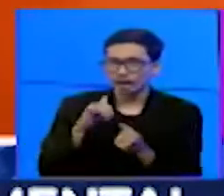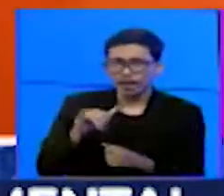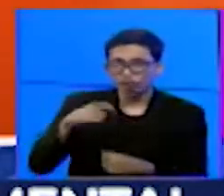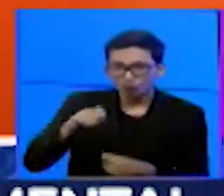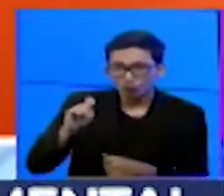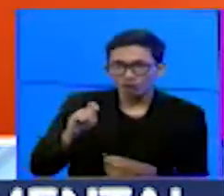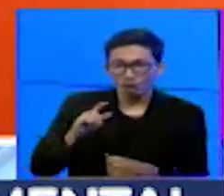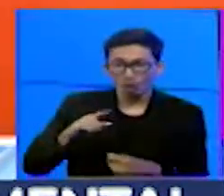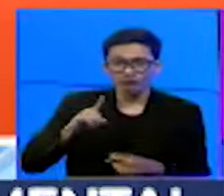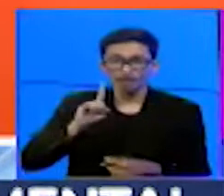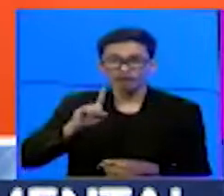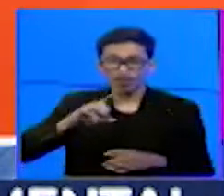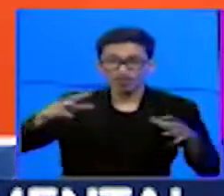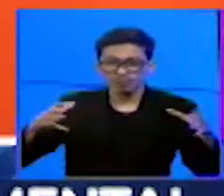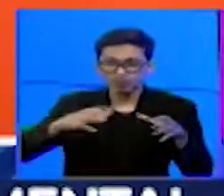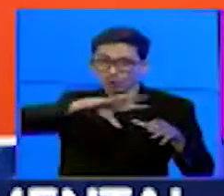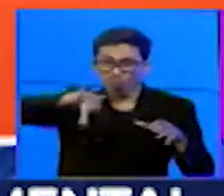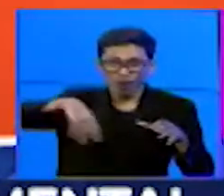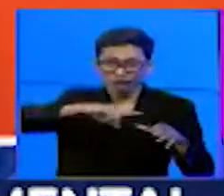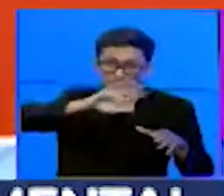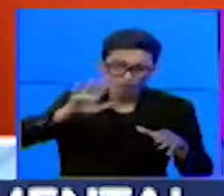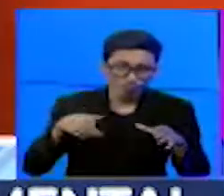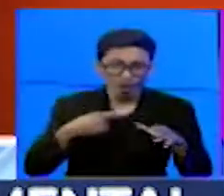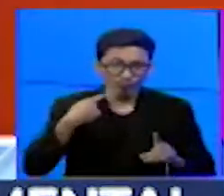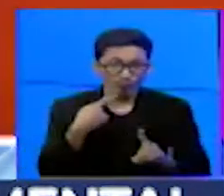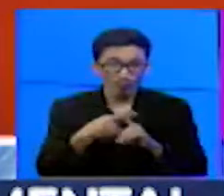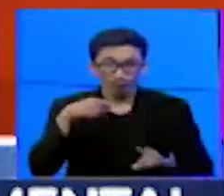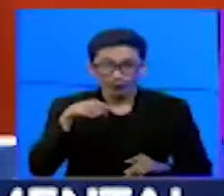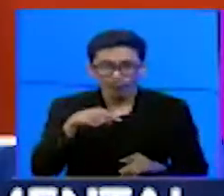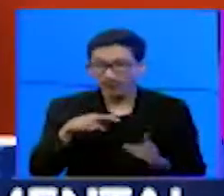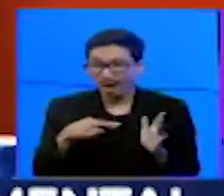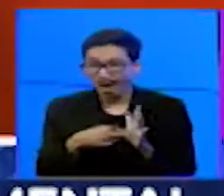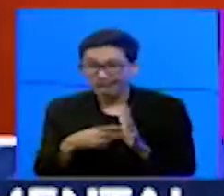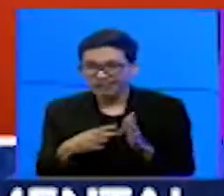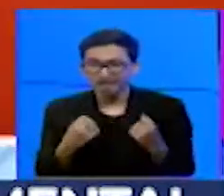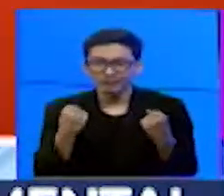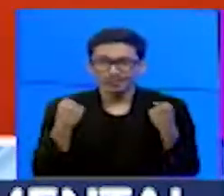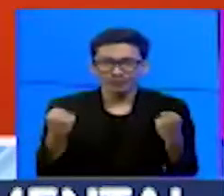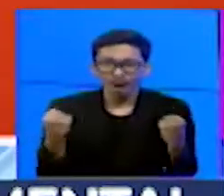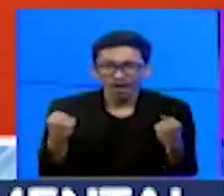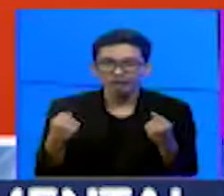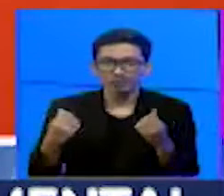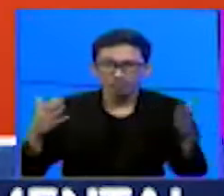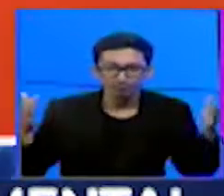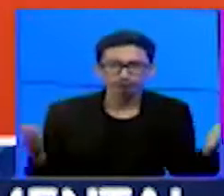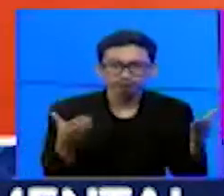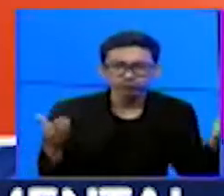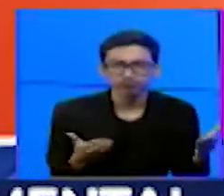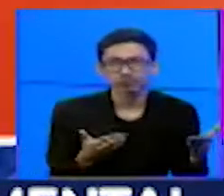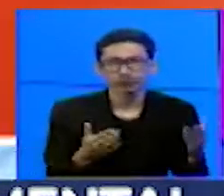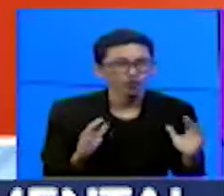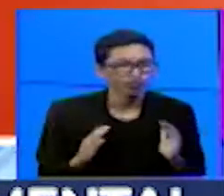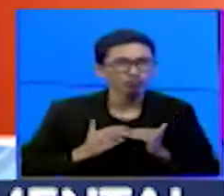satu keluarga ternyata dinyatakan positif COVID-19, tentu kita membutuhkan semangat-semangat yang bisa mendorong untuk kemudian bisa segera sembuh.